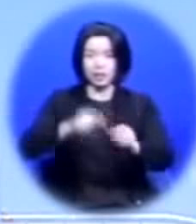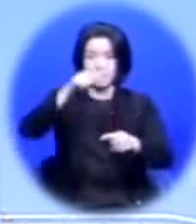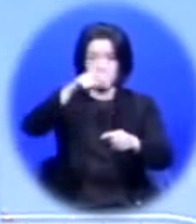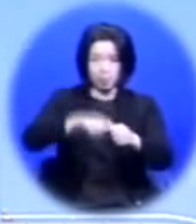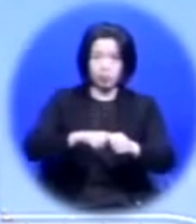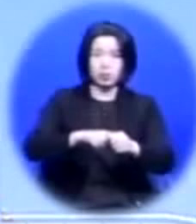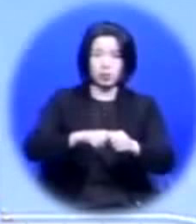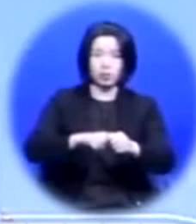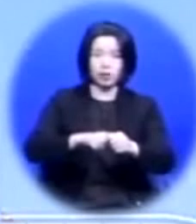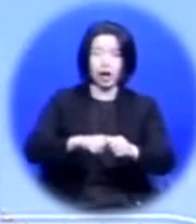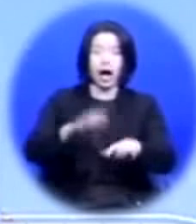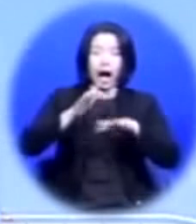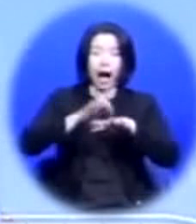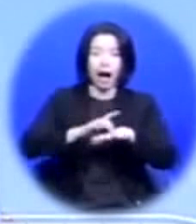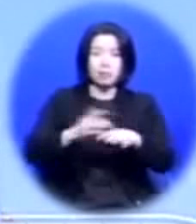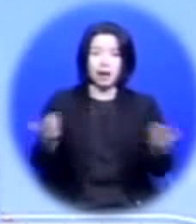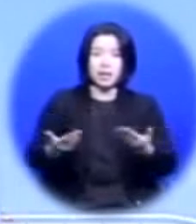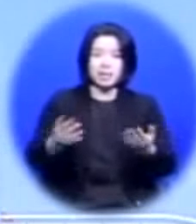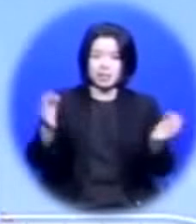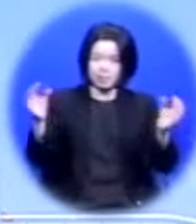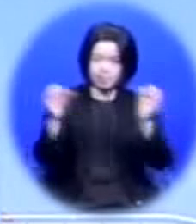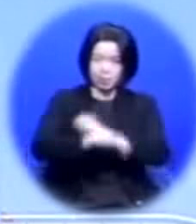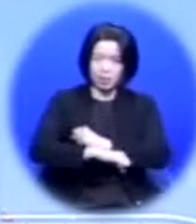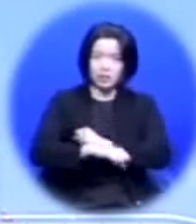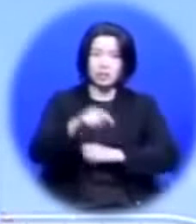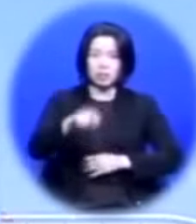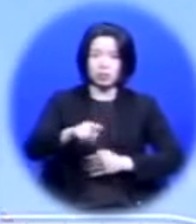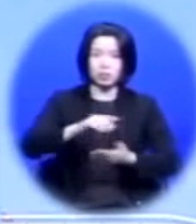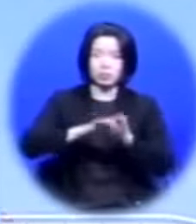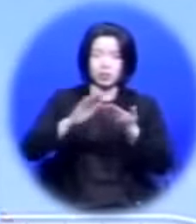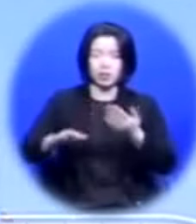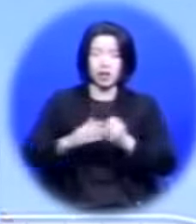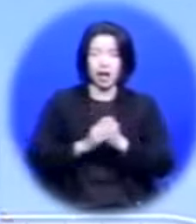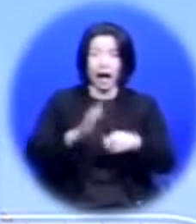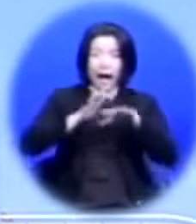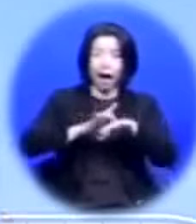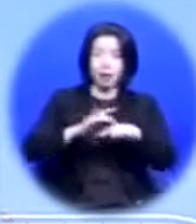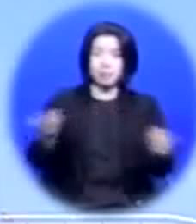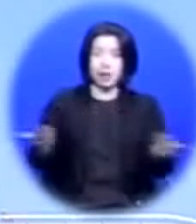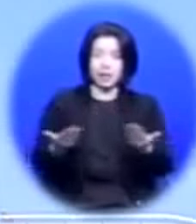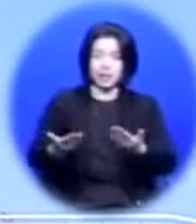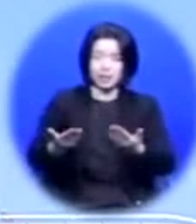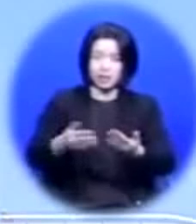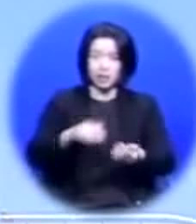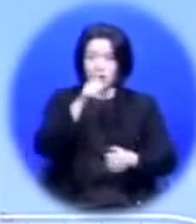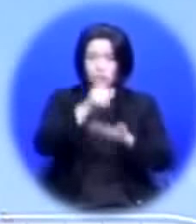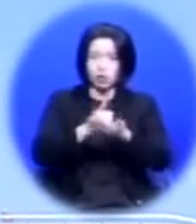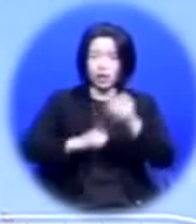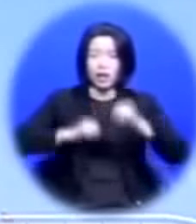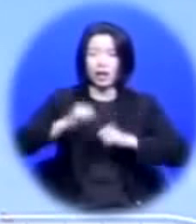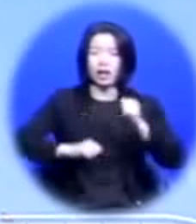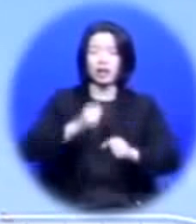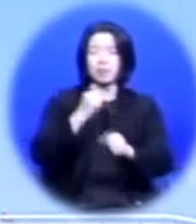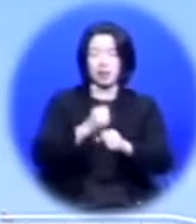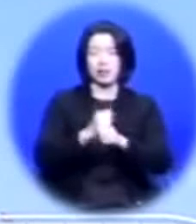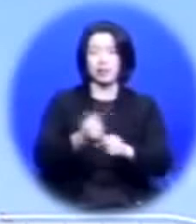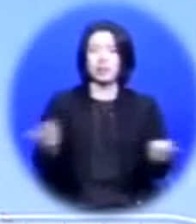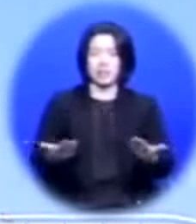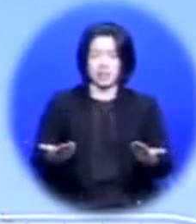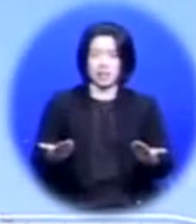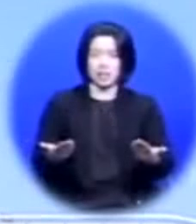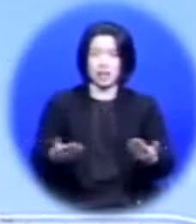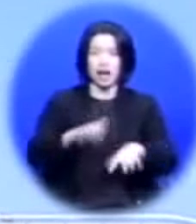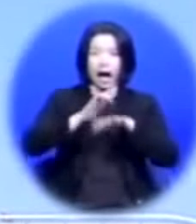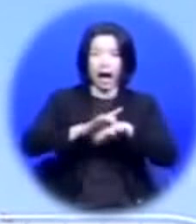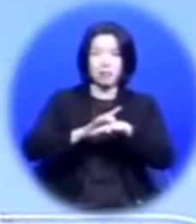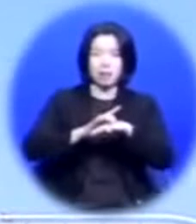목적은 악마의 일을 멸하시려 것입니다이 악마의 일이 죄를 짓게 하는 거예요 악마가